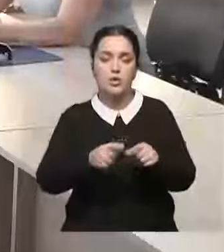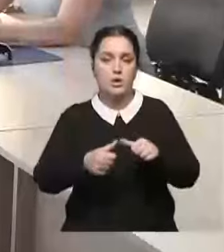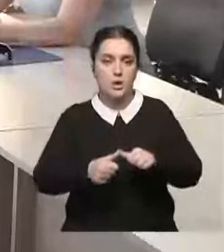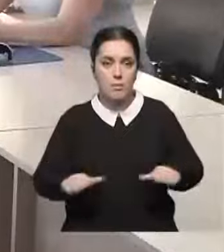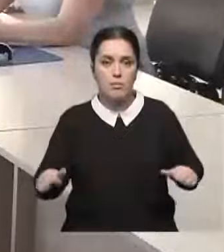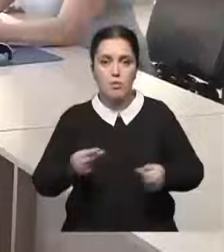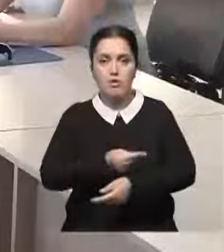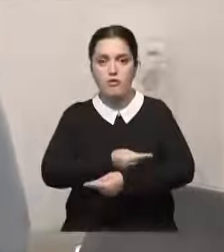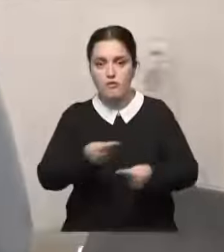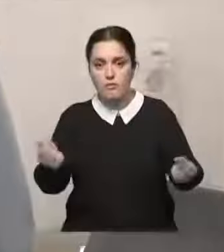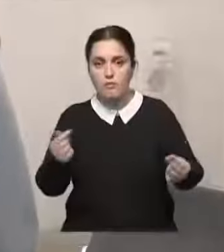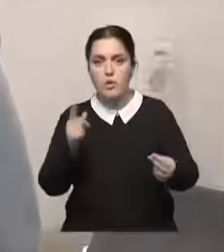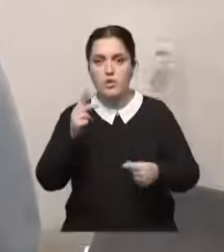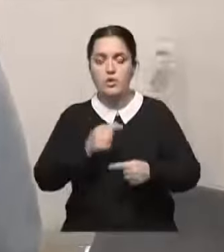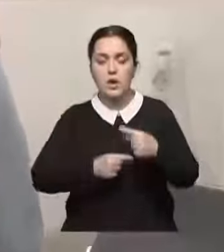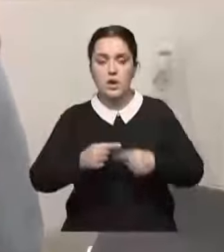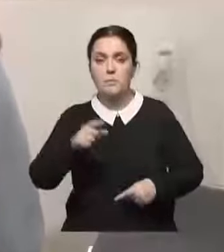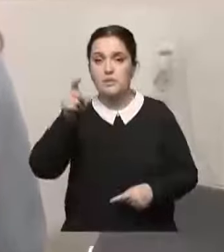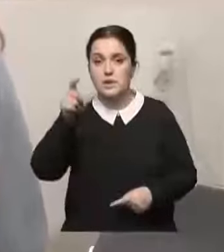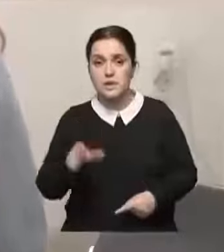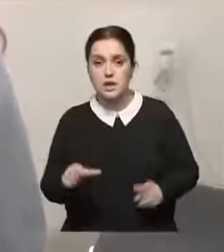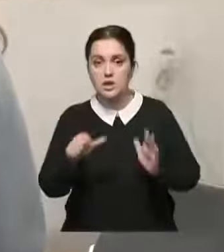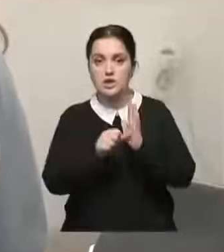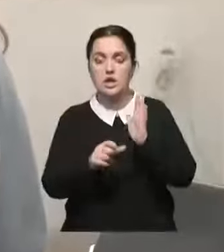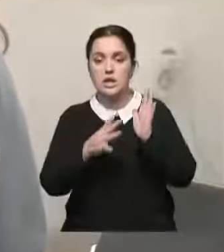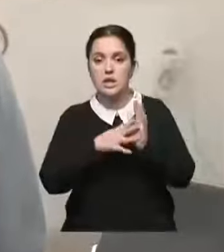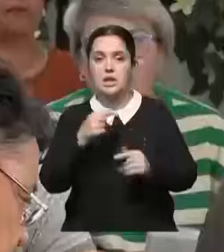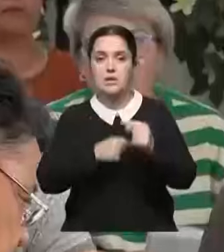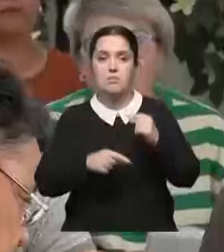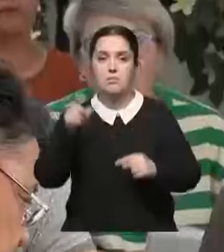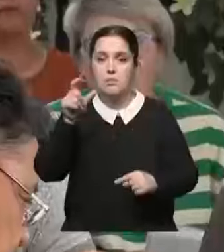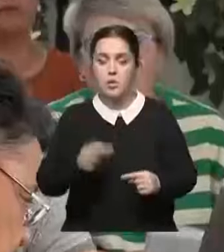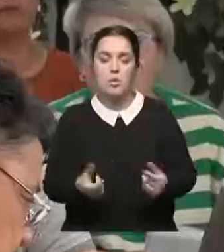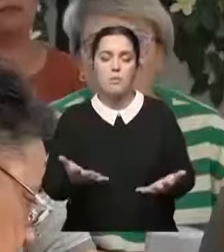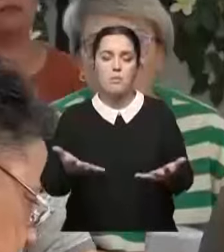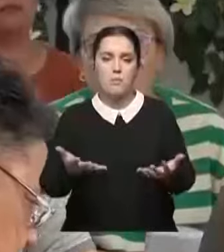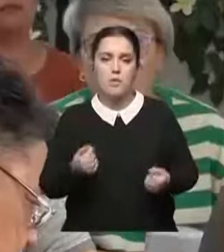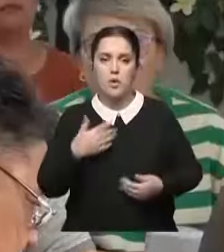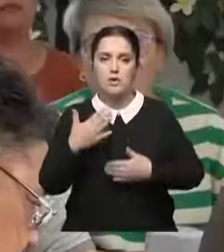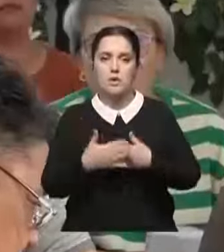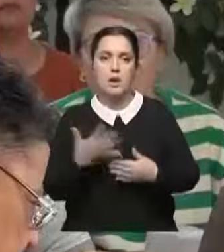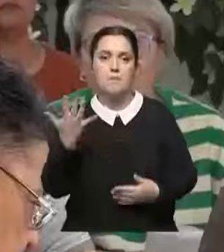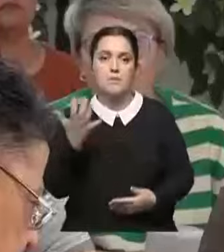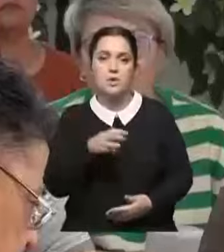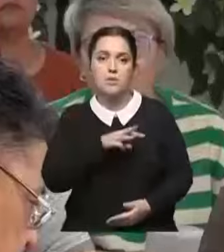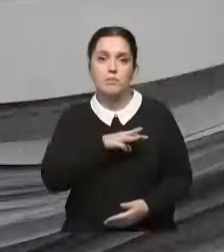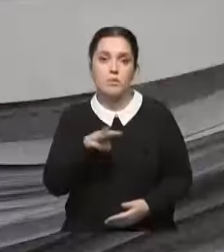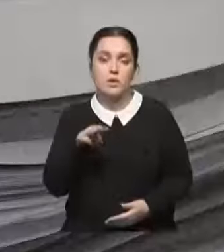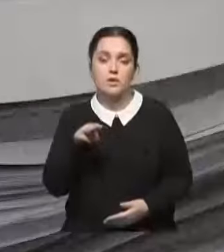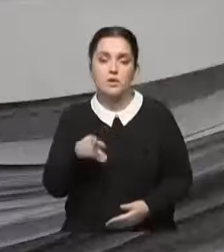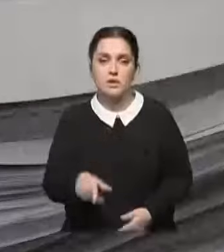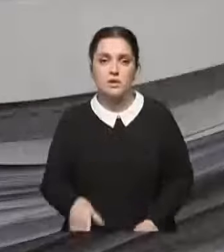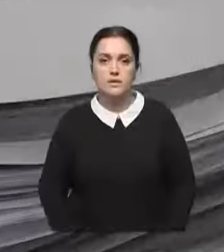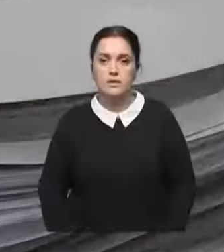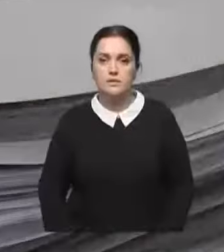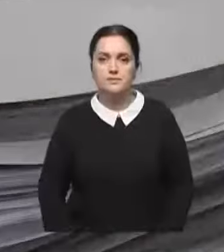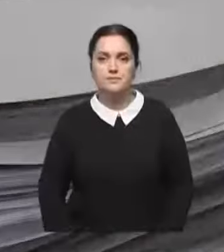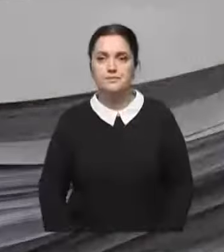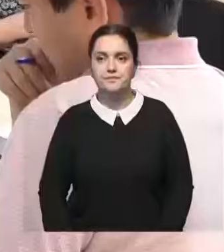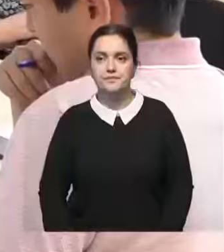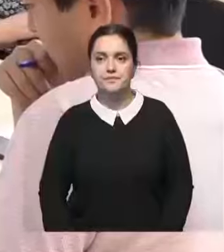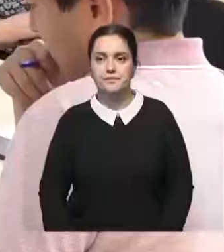по выплате компенсации бизнесменам. 69 предпринимателей уже получили около 500 миллионов тенге. Рауль Габитов, Арстанбек